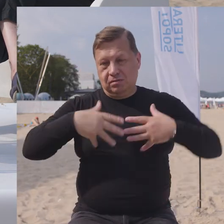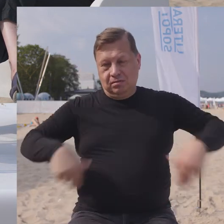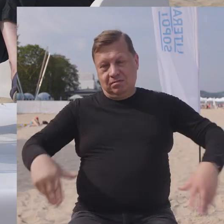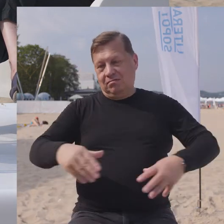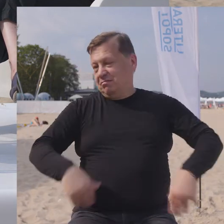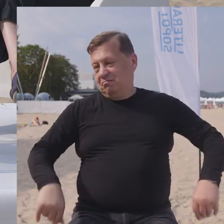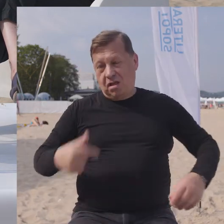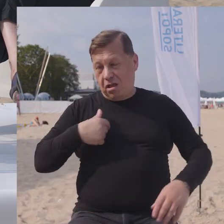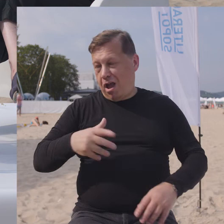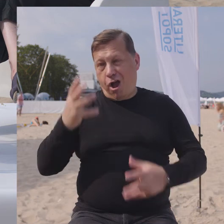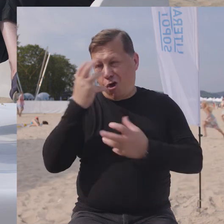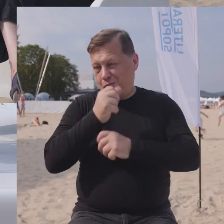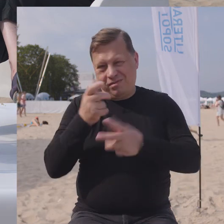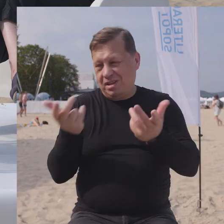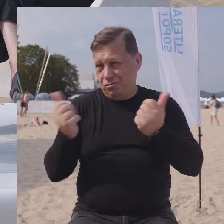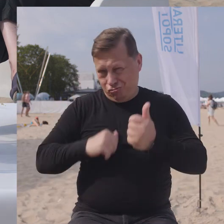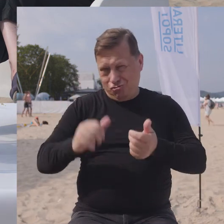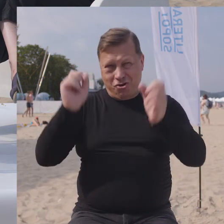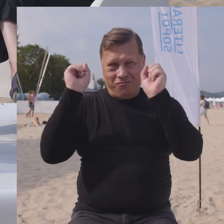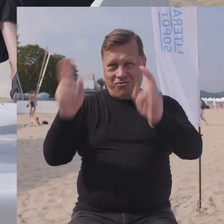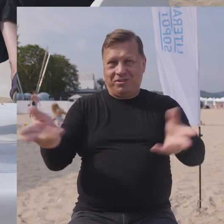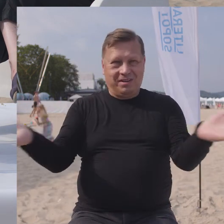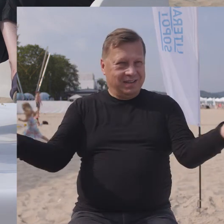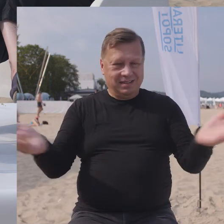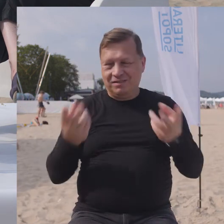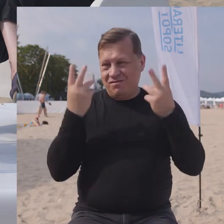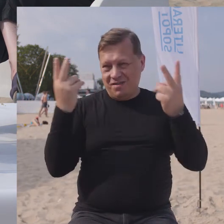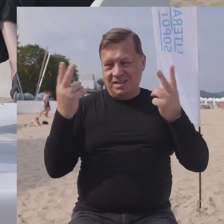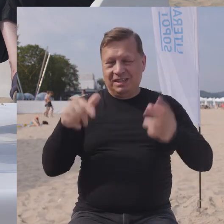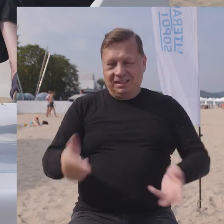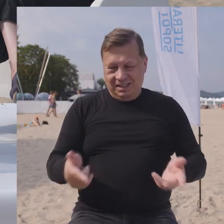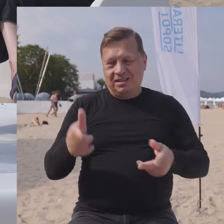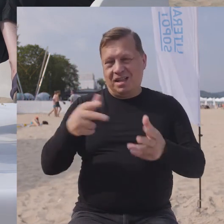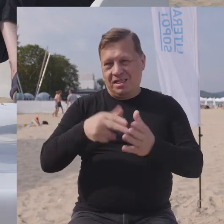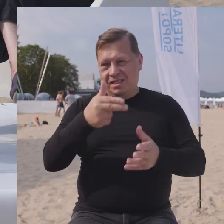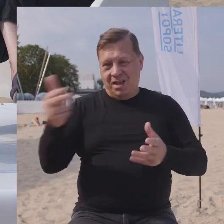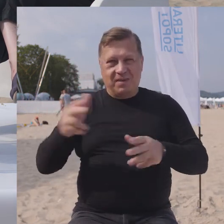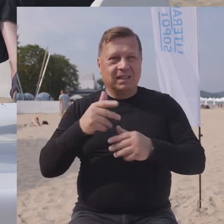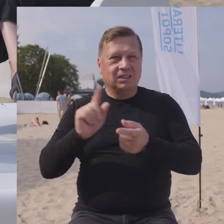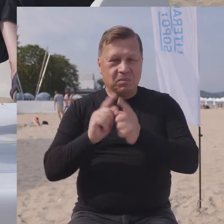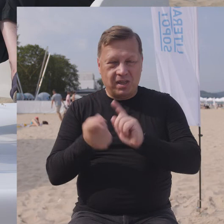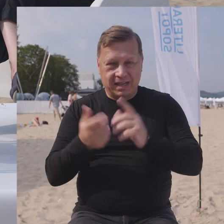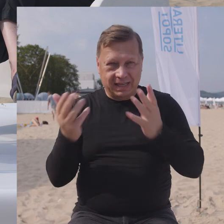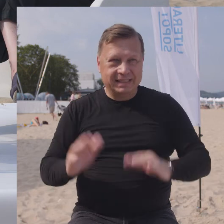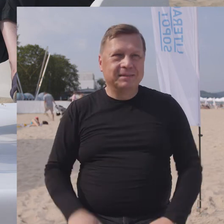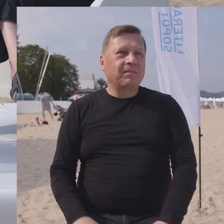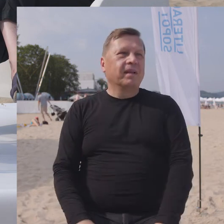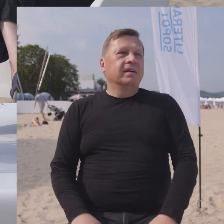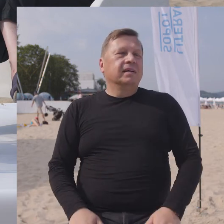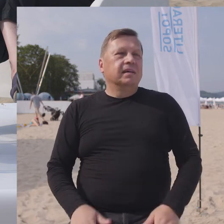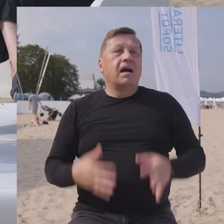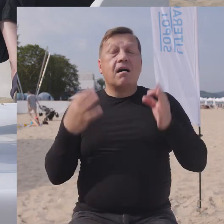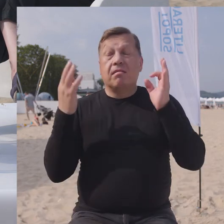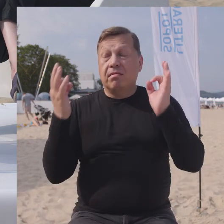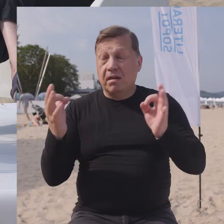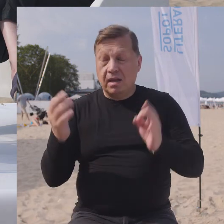prawda? Proszę być sobą. To jest najważniejsze przesłanie dzisiejszego spotkania. Teraz będzie czas na